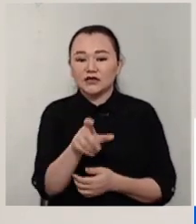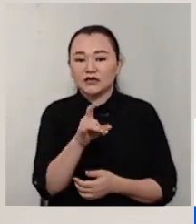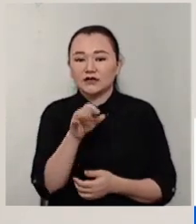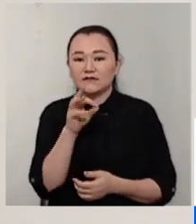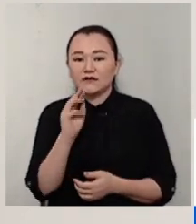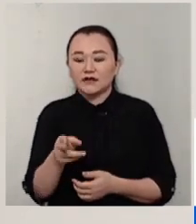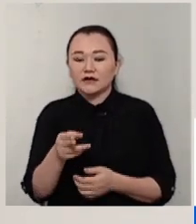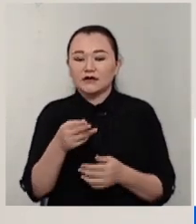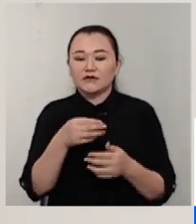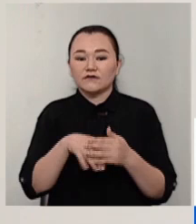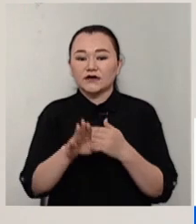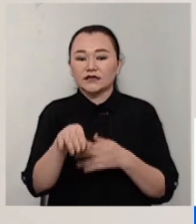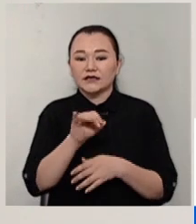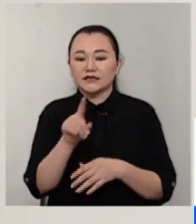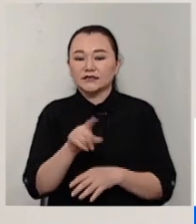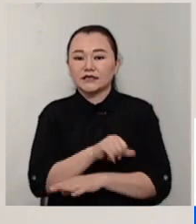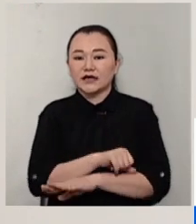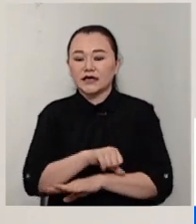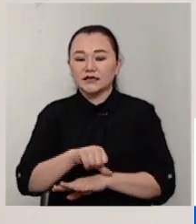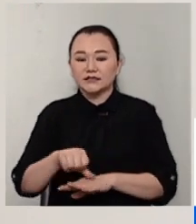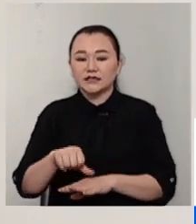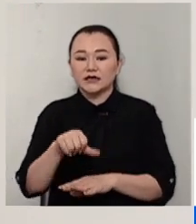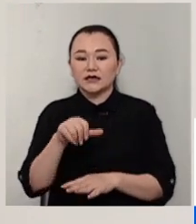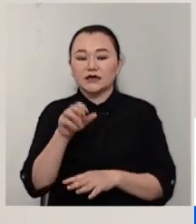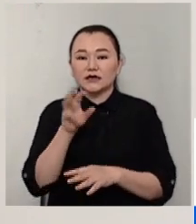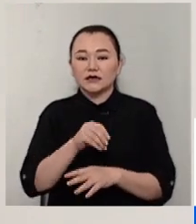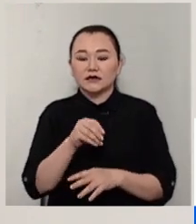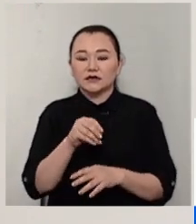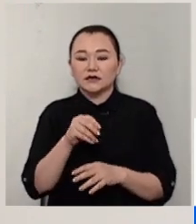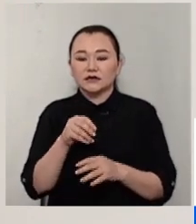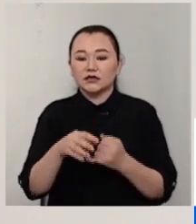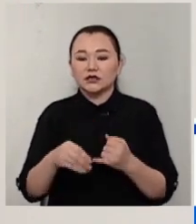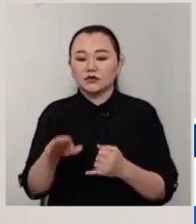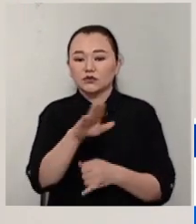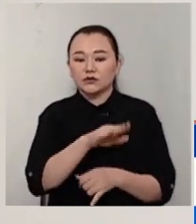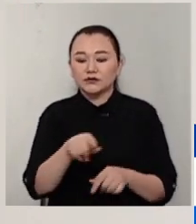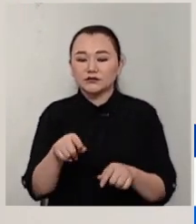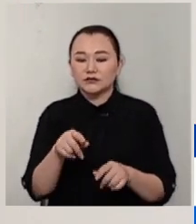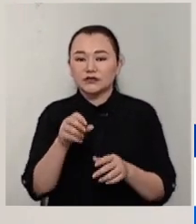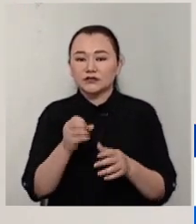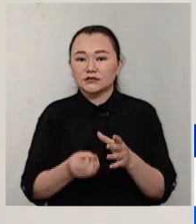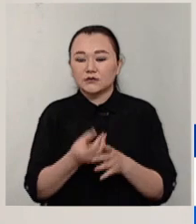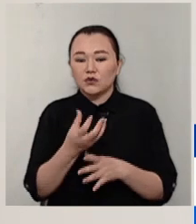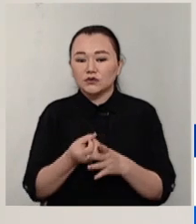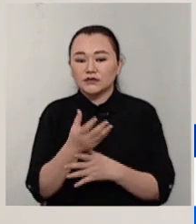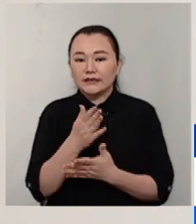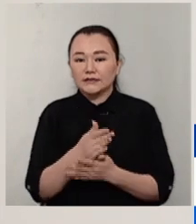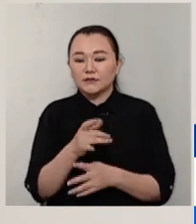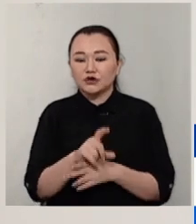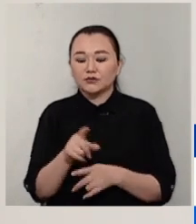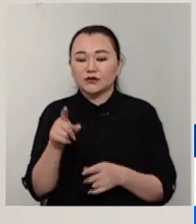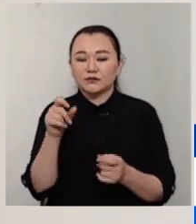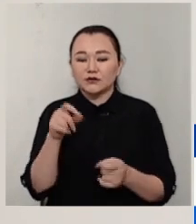на выходе уже из границы Российской Федерации, Мартовской территории, потому что отсюда идет сброс активности водохранилища, поэтому, соответственно, там